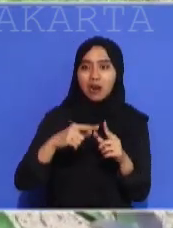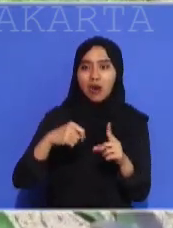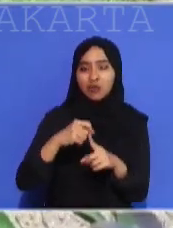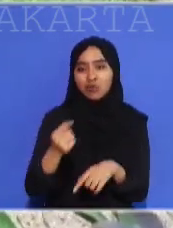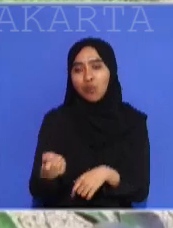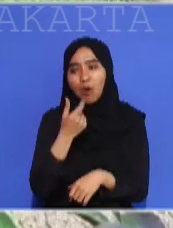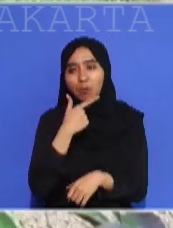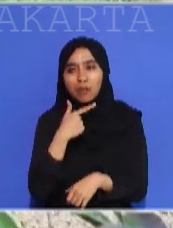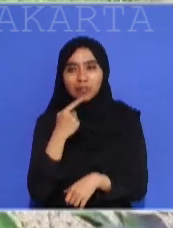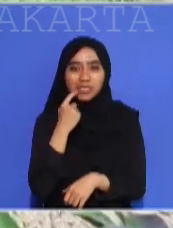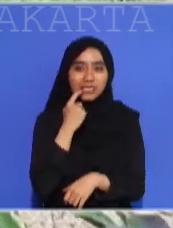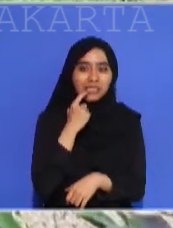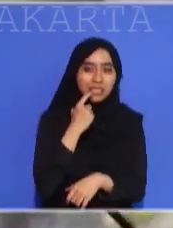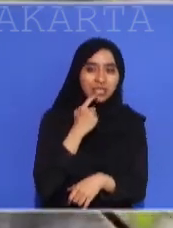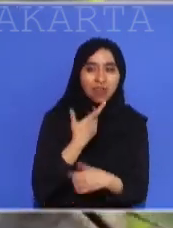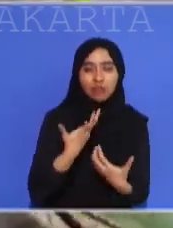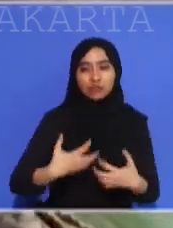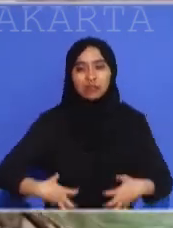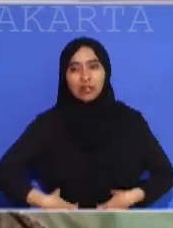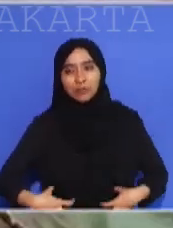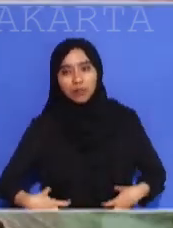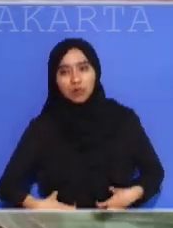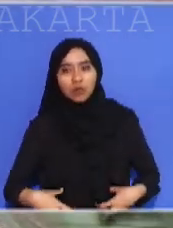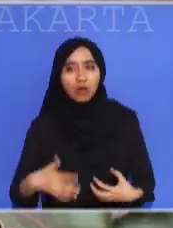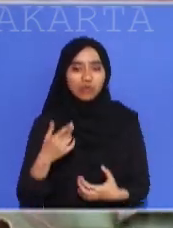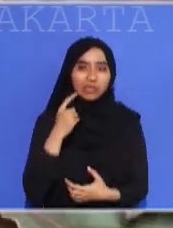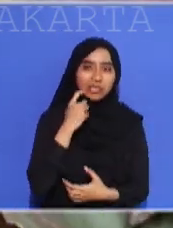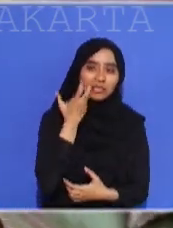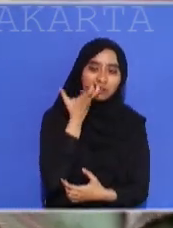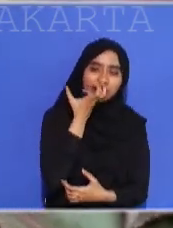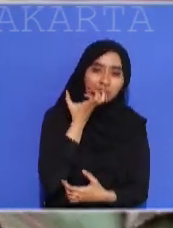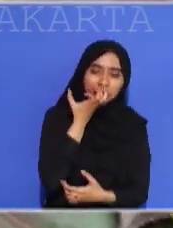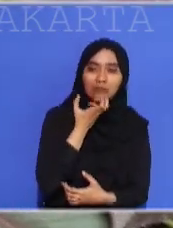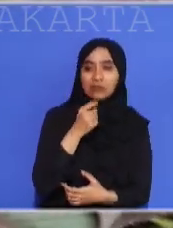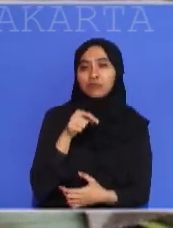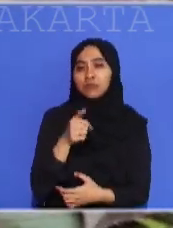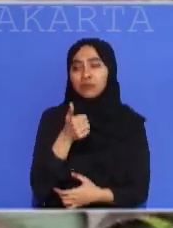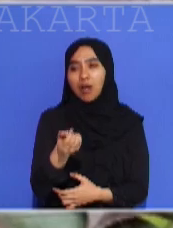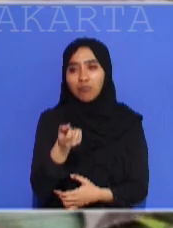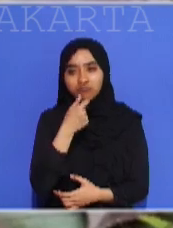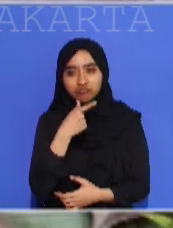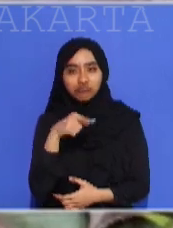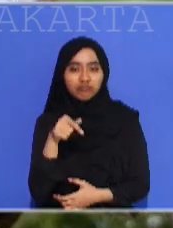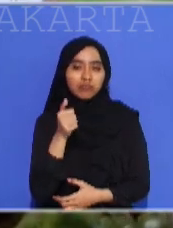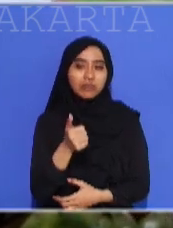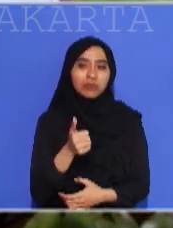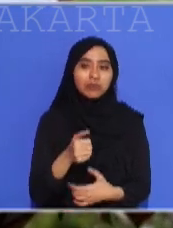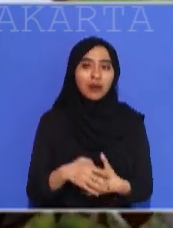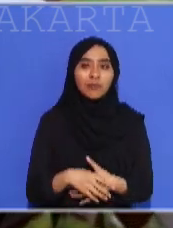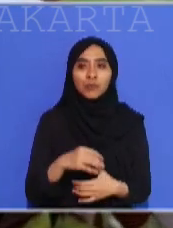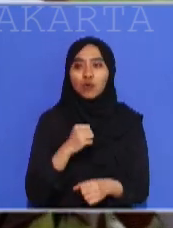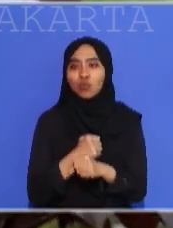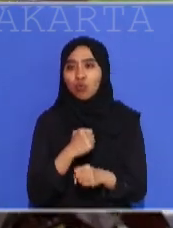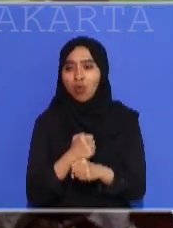Wajo sakit padaran sariawan sarta damel timbangipun kadar Gendis ing Rah saking sakathahing mupangat menika